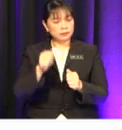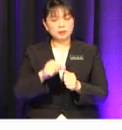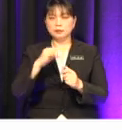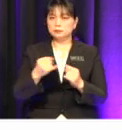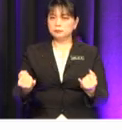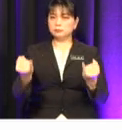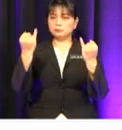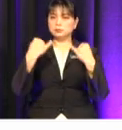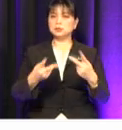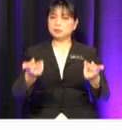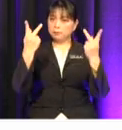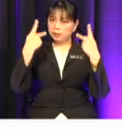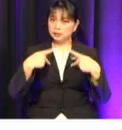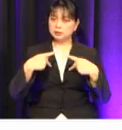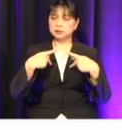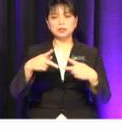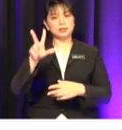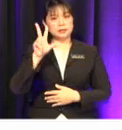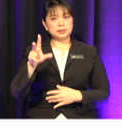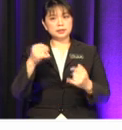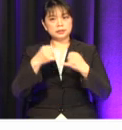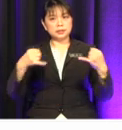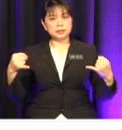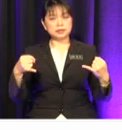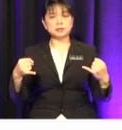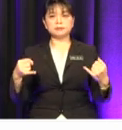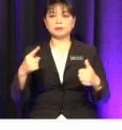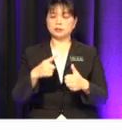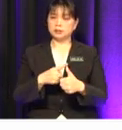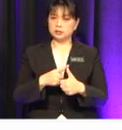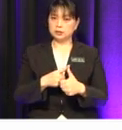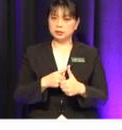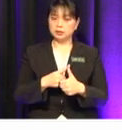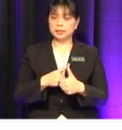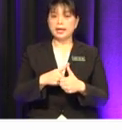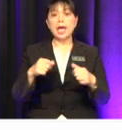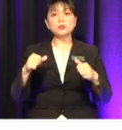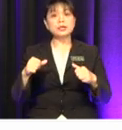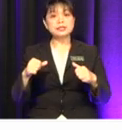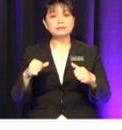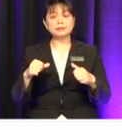3 eh jenis kayak grisifan yaitu ke agresifan ketara